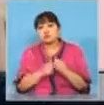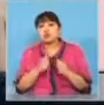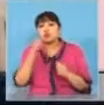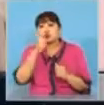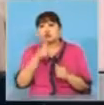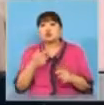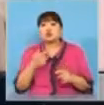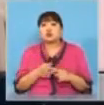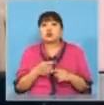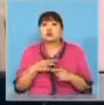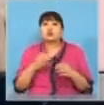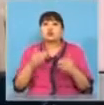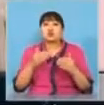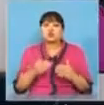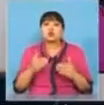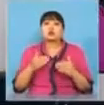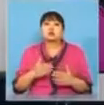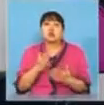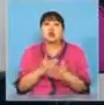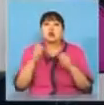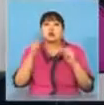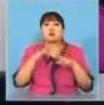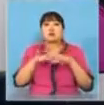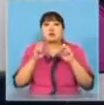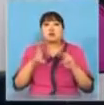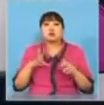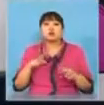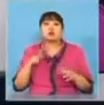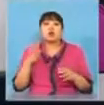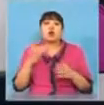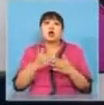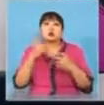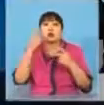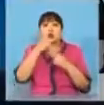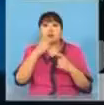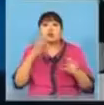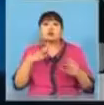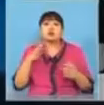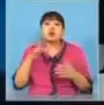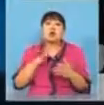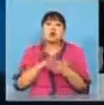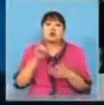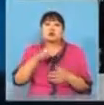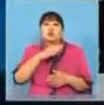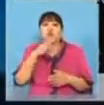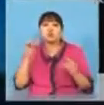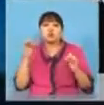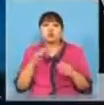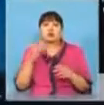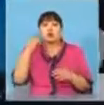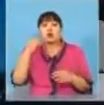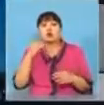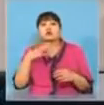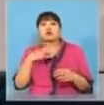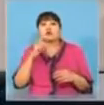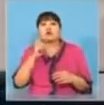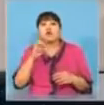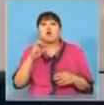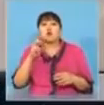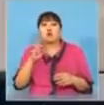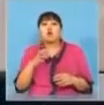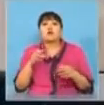оны түсіріп жатырмыз. Астаналық мамандар жөнінде алдын ала хабарланғандықтан қалалықтар көп келді. Ақтөбелік Елена Хохлова